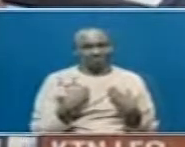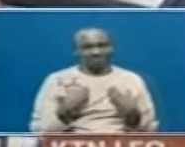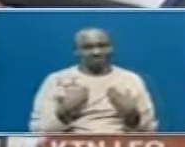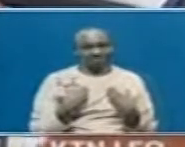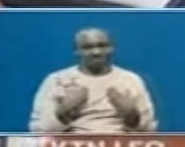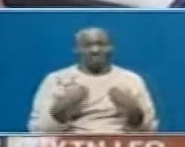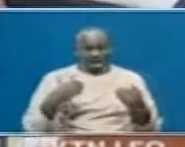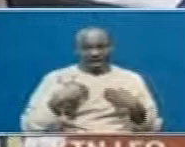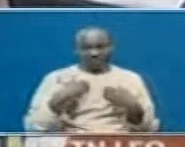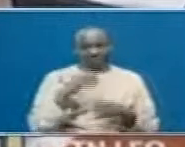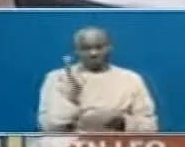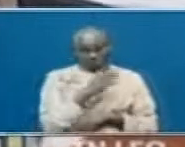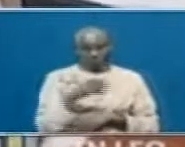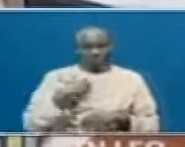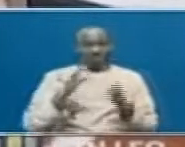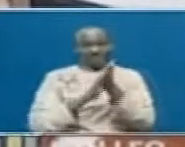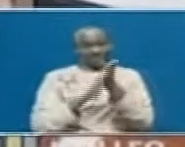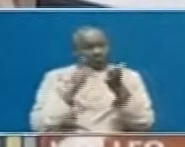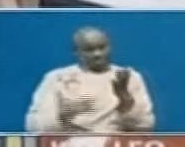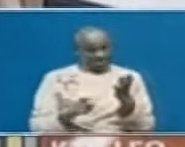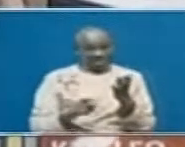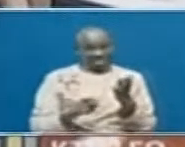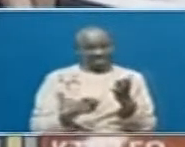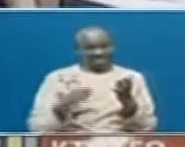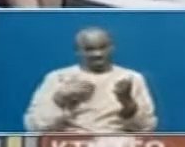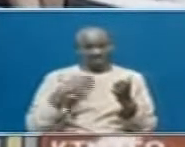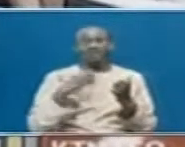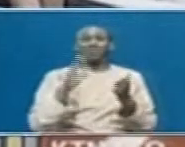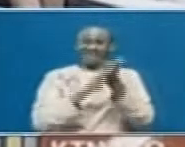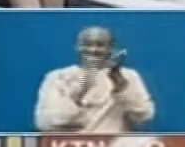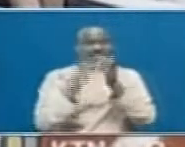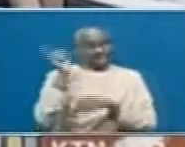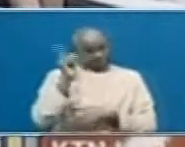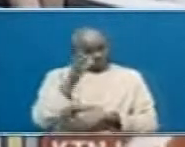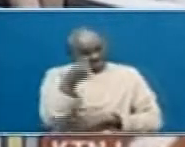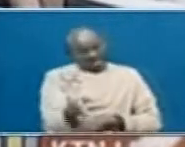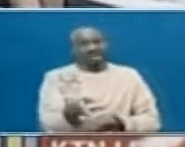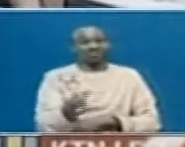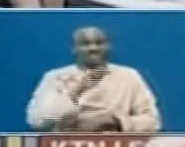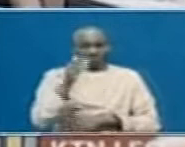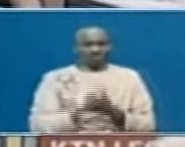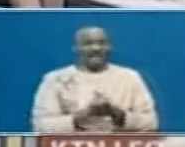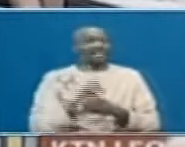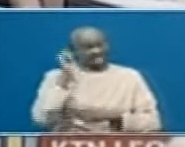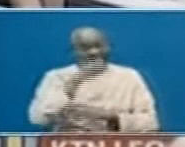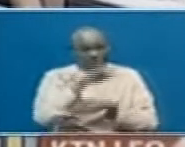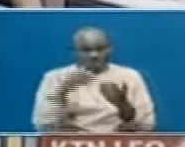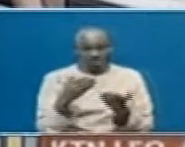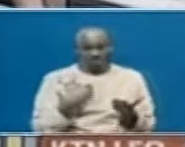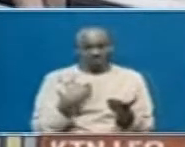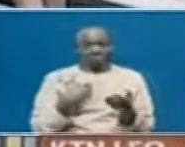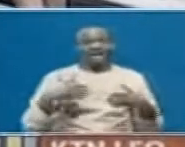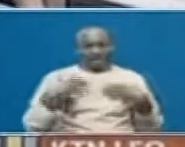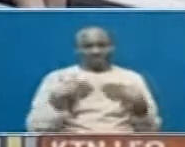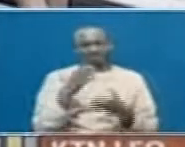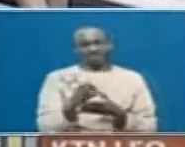bao cha kinachosifu sifia jiji letu la Nairobi na Kenya kwa jumla. Na the pride of Africa.